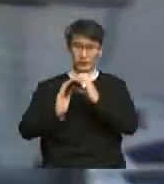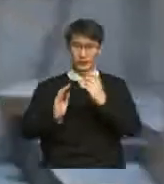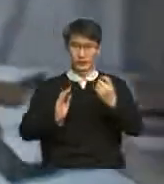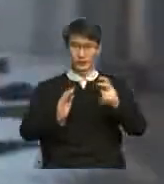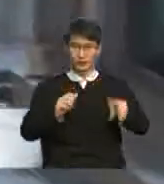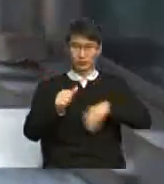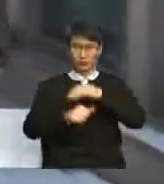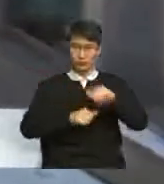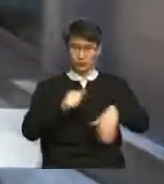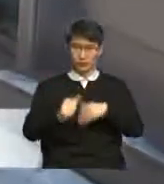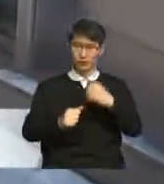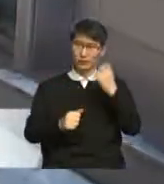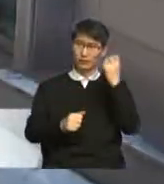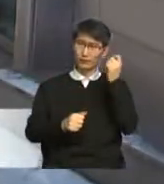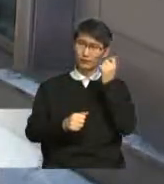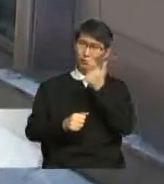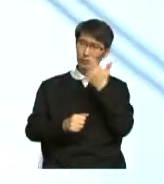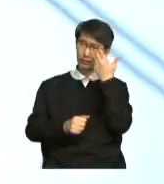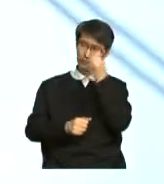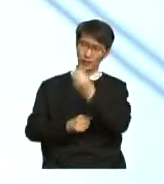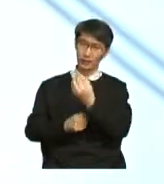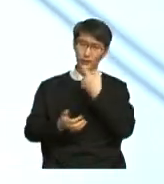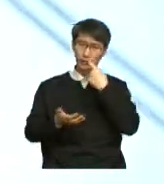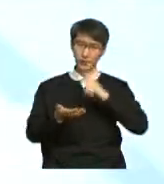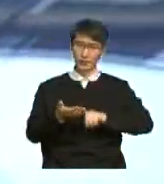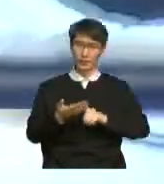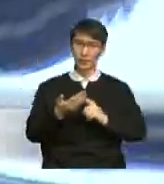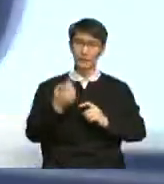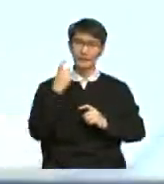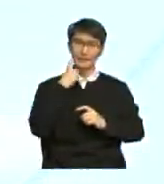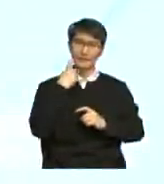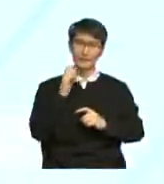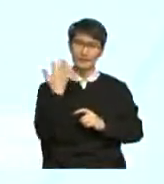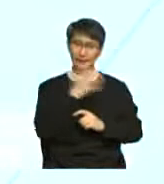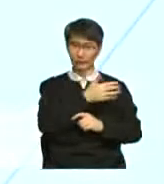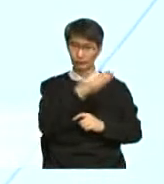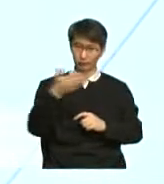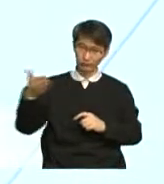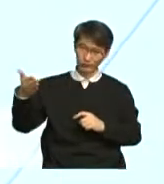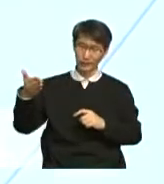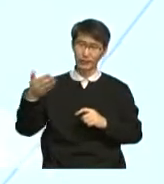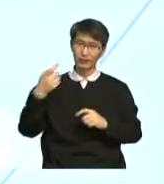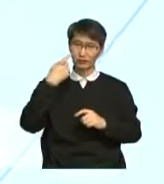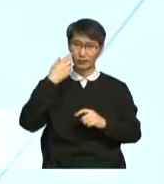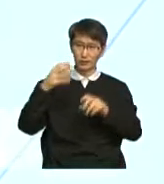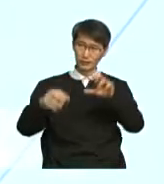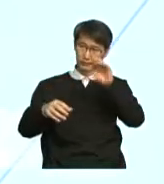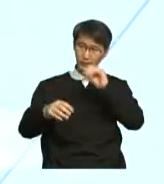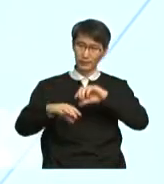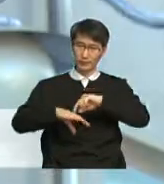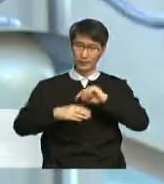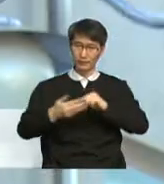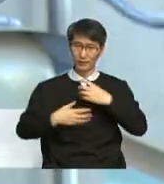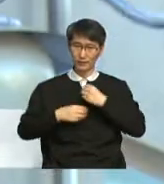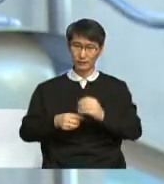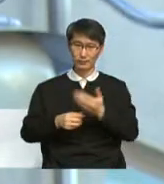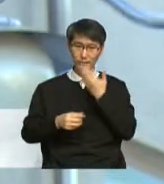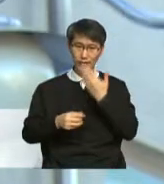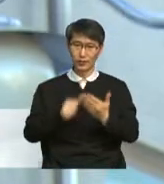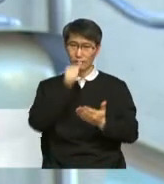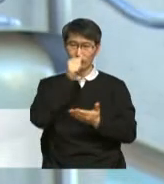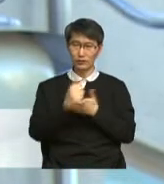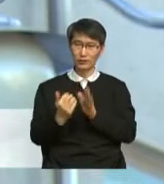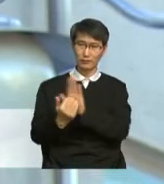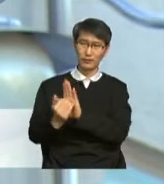CCTV 주변은 멀리서 알아보기 쉽도록 노랗게 칠했습니다. 눈에 잘 띄면 보행자가 안심할 수 있는 데다